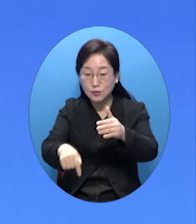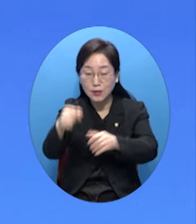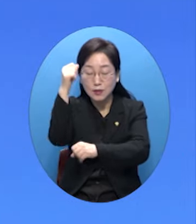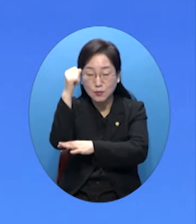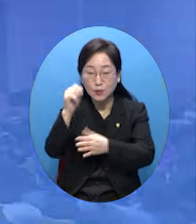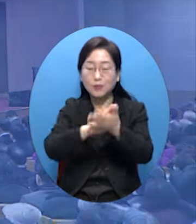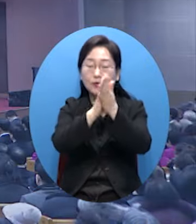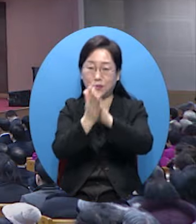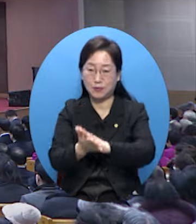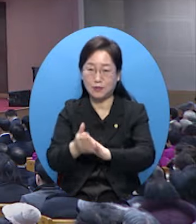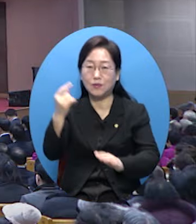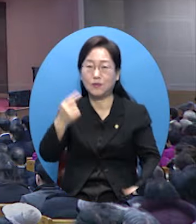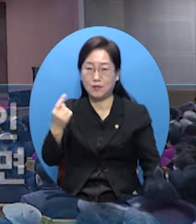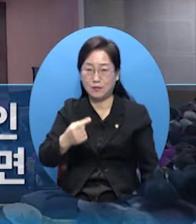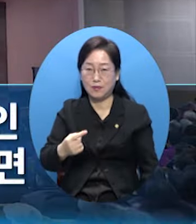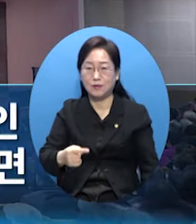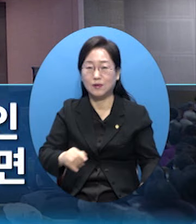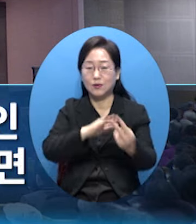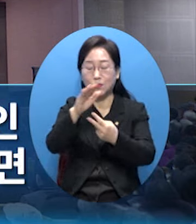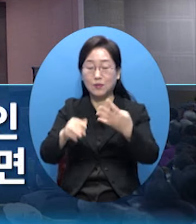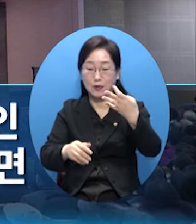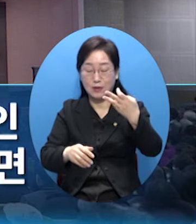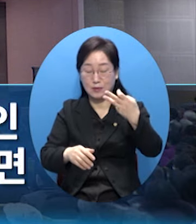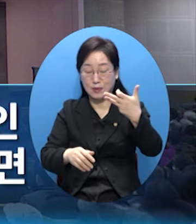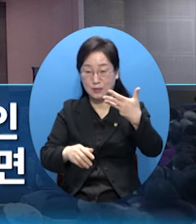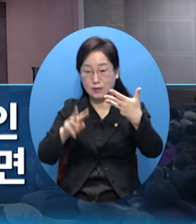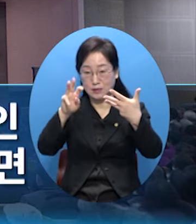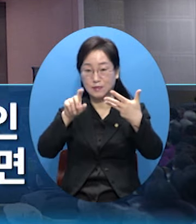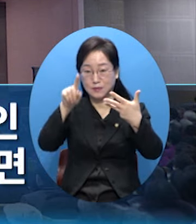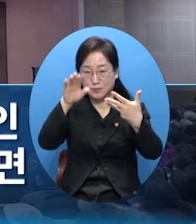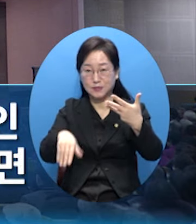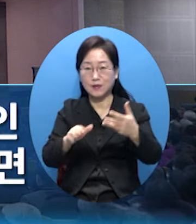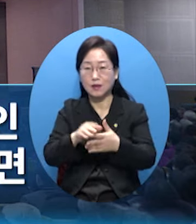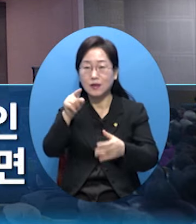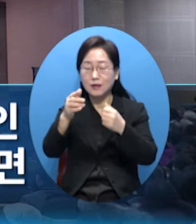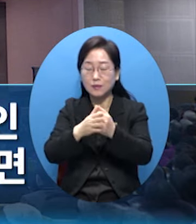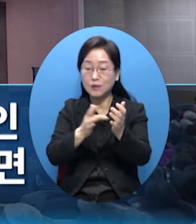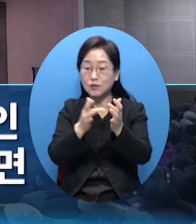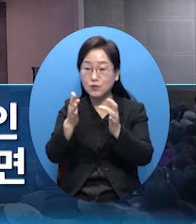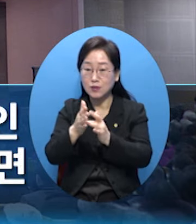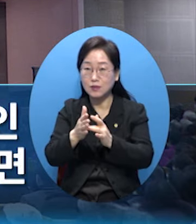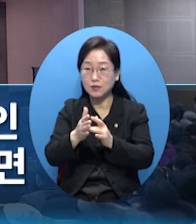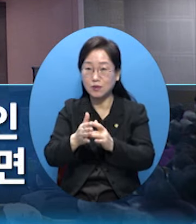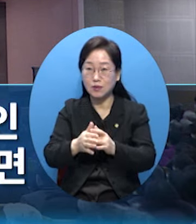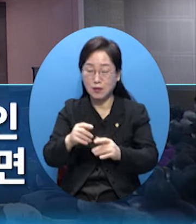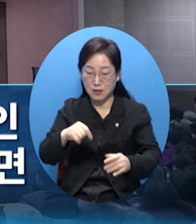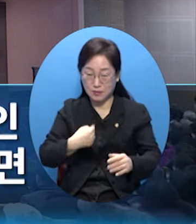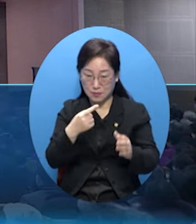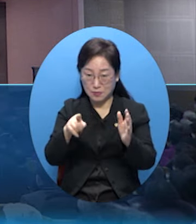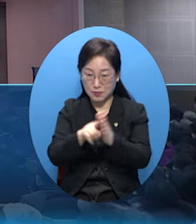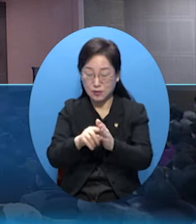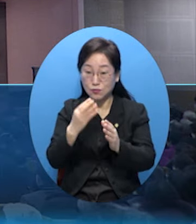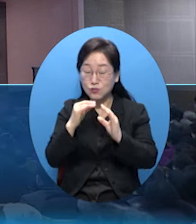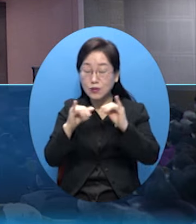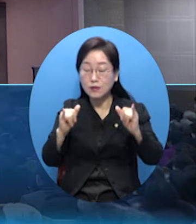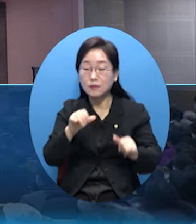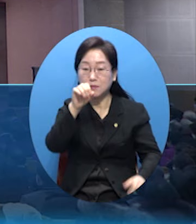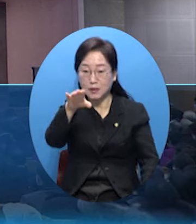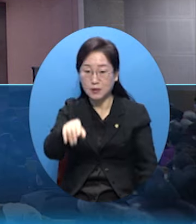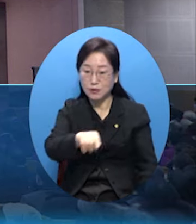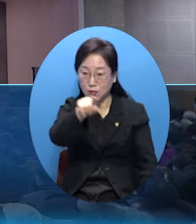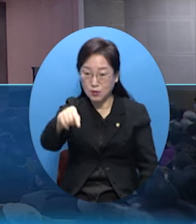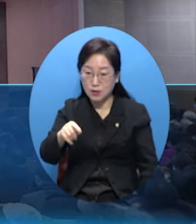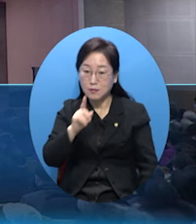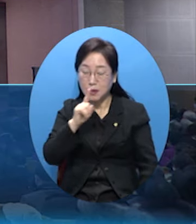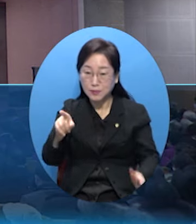다가옵니다. 요한복음 8장 31절 32절에 그러므로 예수께서 자기를 믿은 유대인들에게 이르시되 너희가 내 말에 거하면 참으로 내 제자가